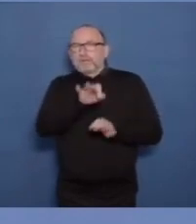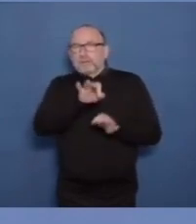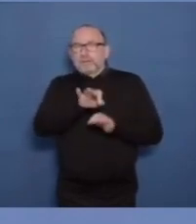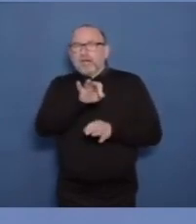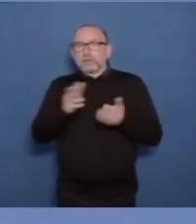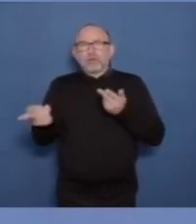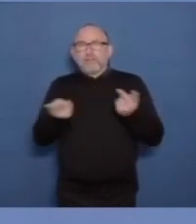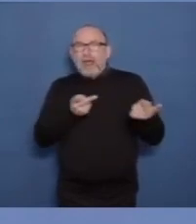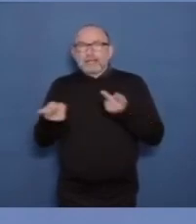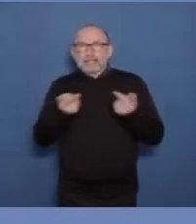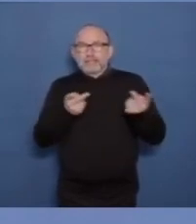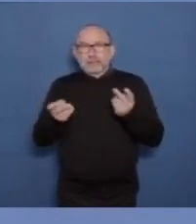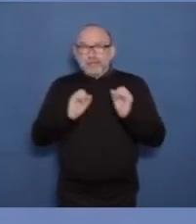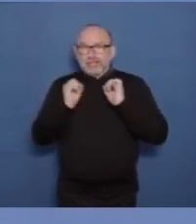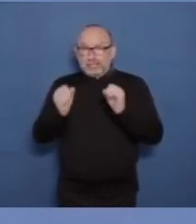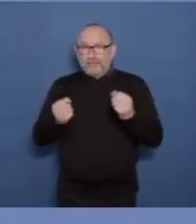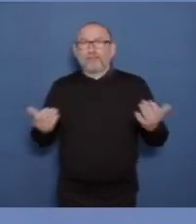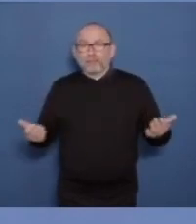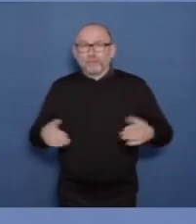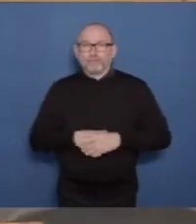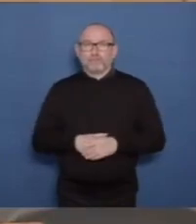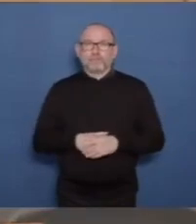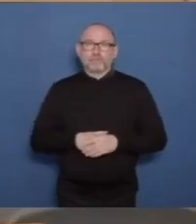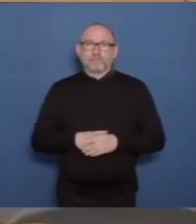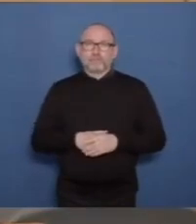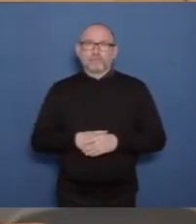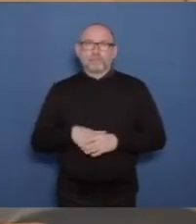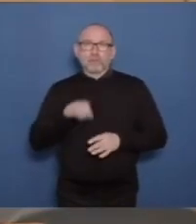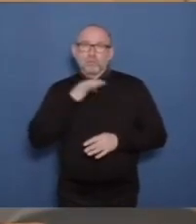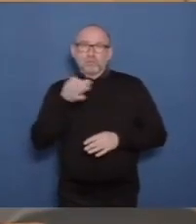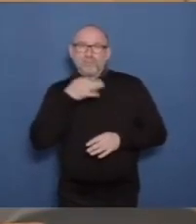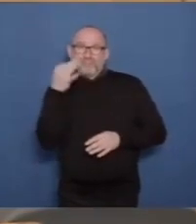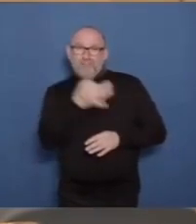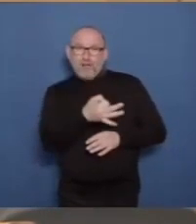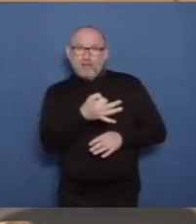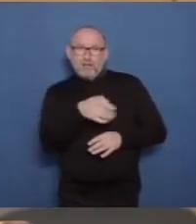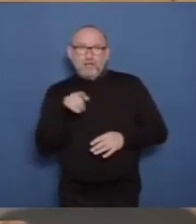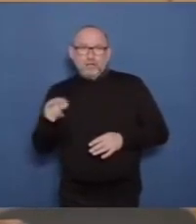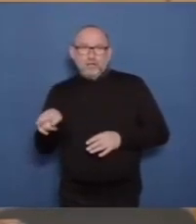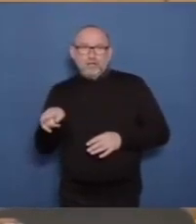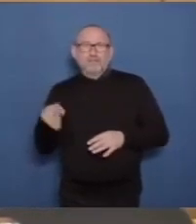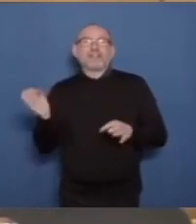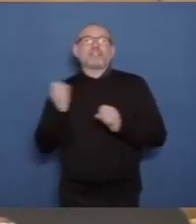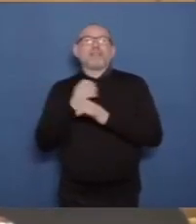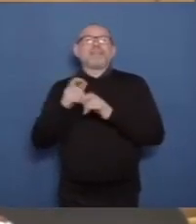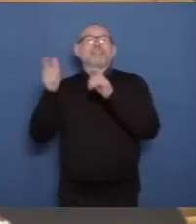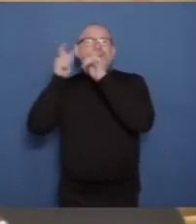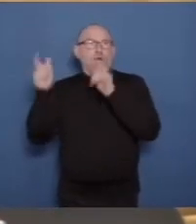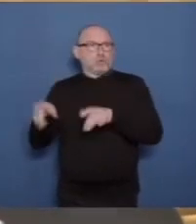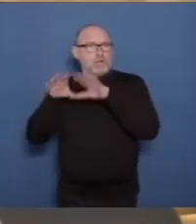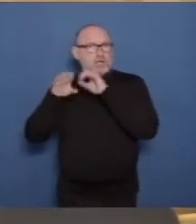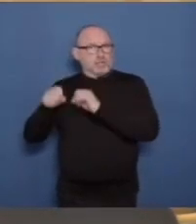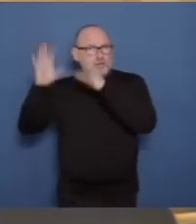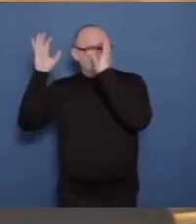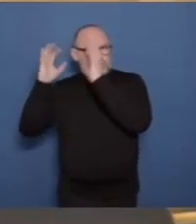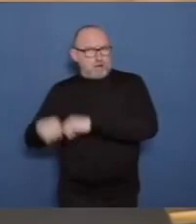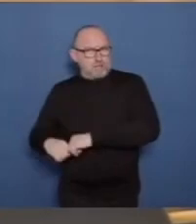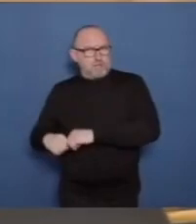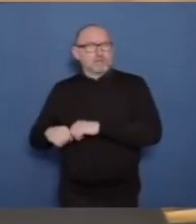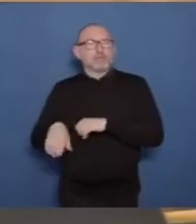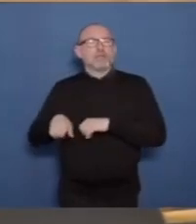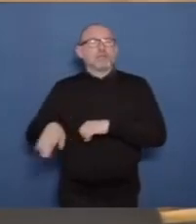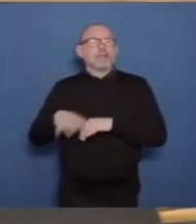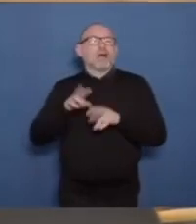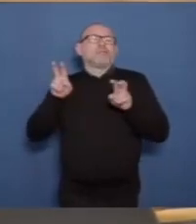der Verhältnismäßigkeit agiert. Zusatz. Ist denn dieser Angriff auf ein Medienhaus, wo sich eine